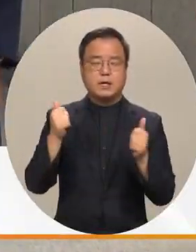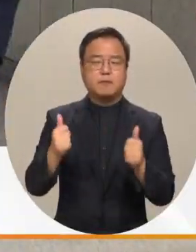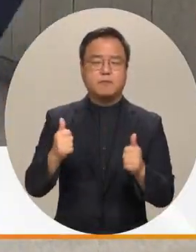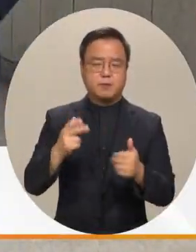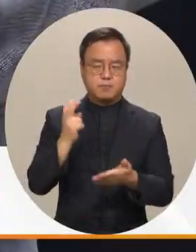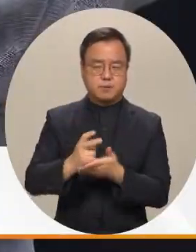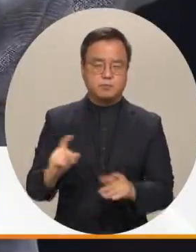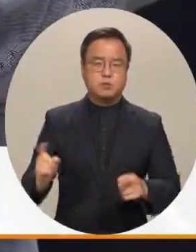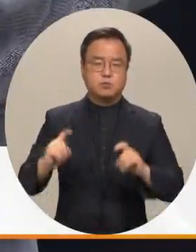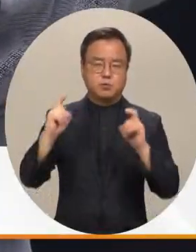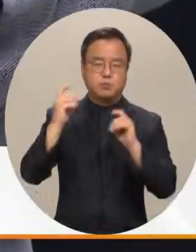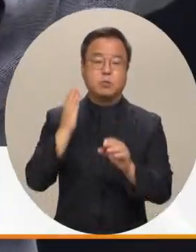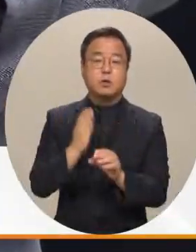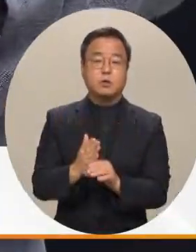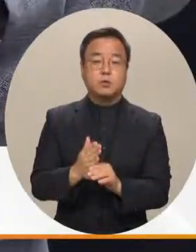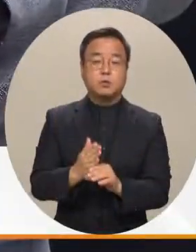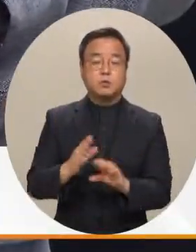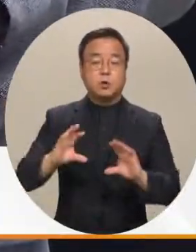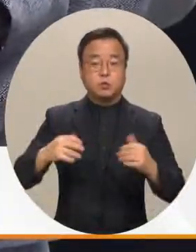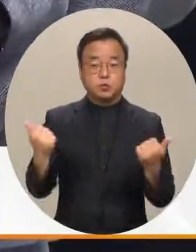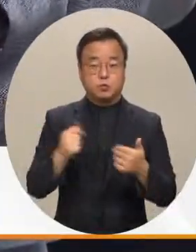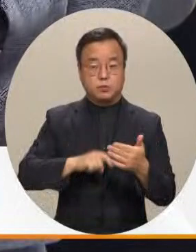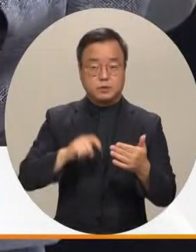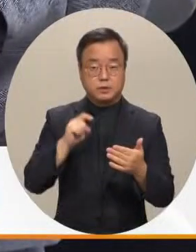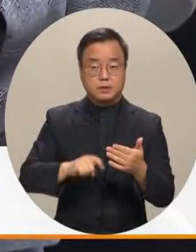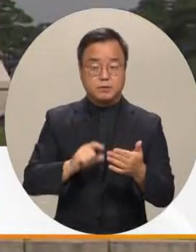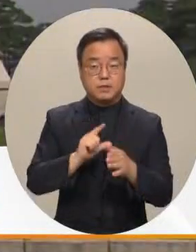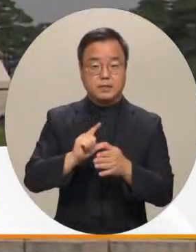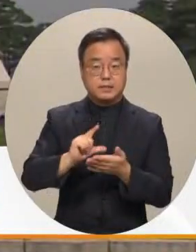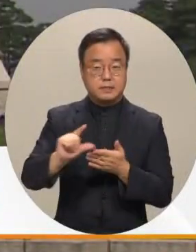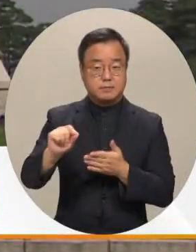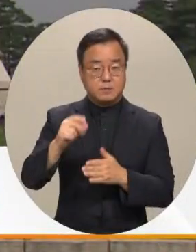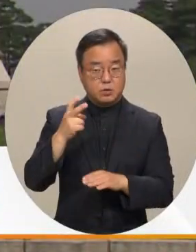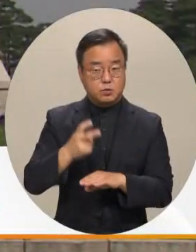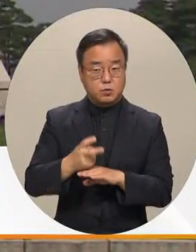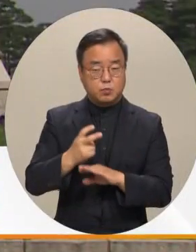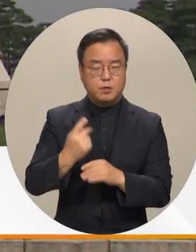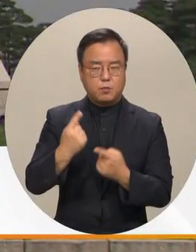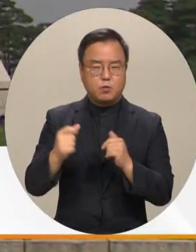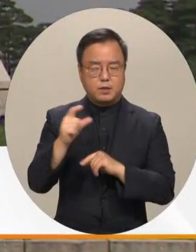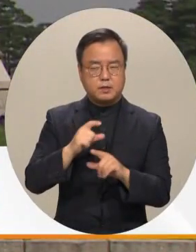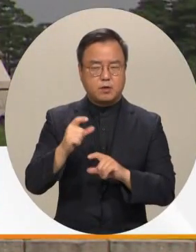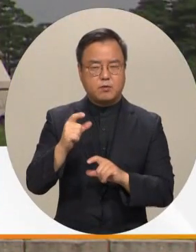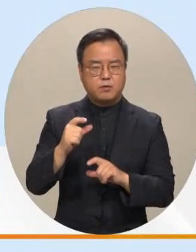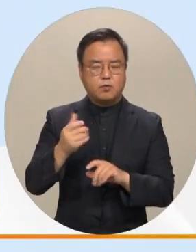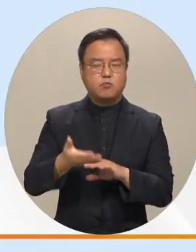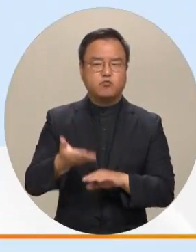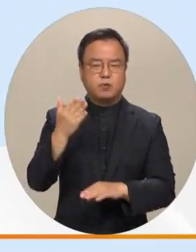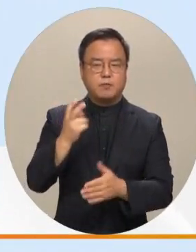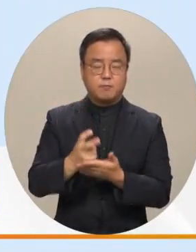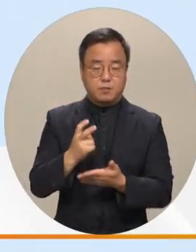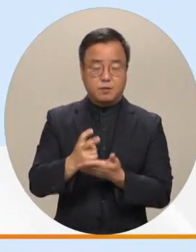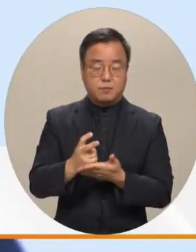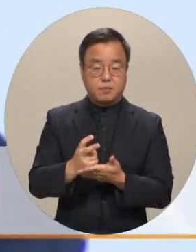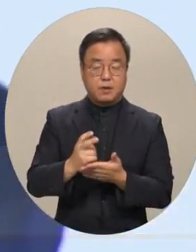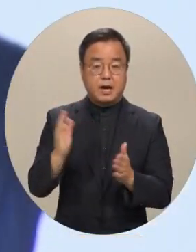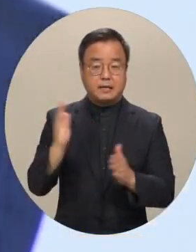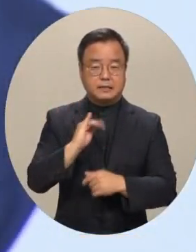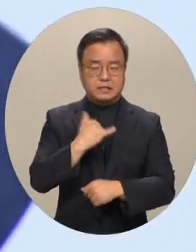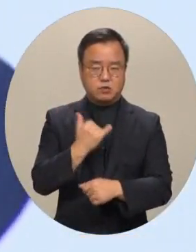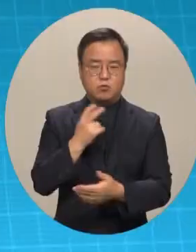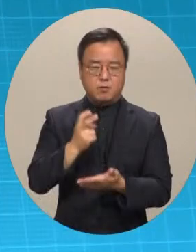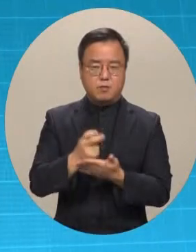있습니다 이런 상황에 국회에서는 조례다 상위 법령인 학생 인권법을 제정하자 움직임도 이어지고